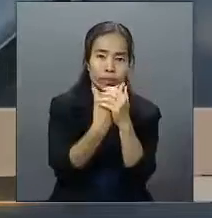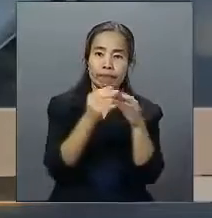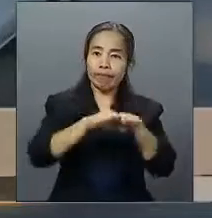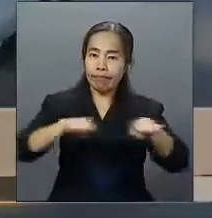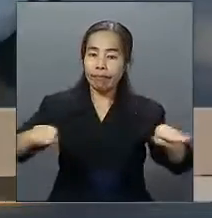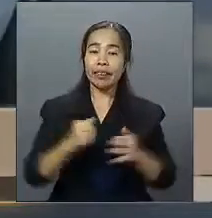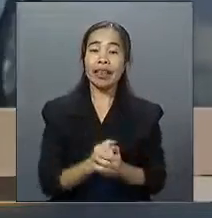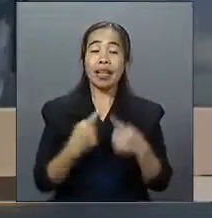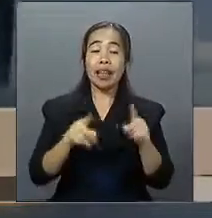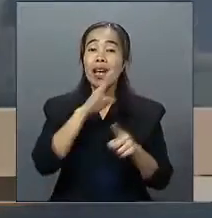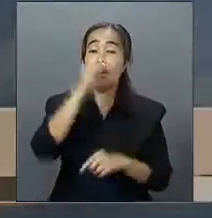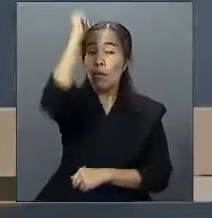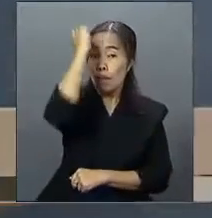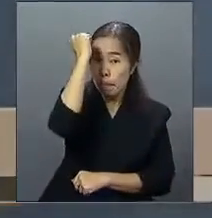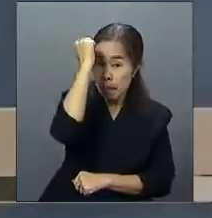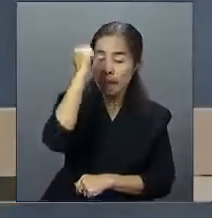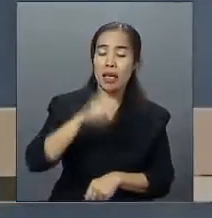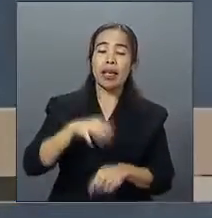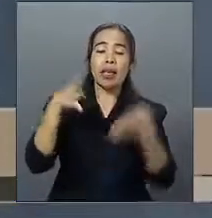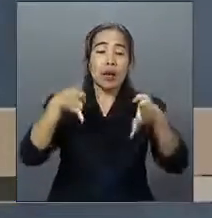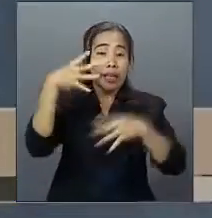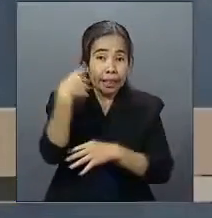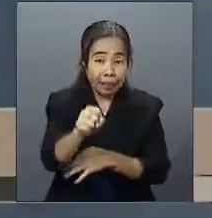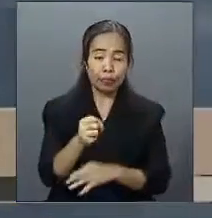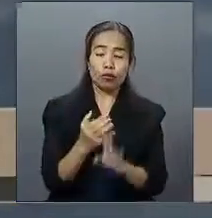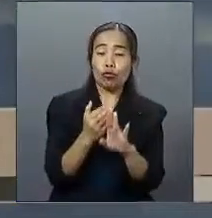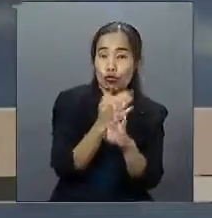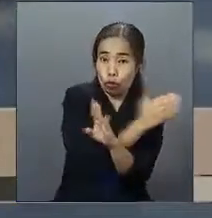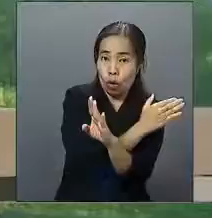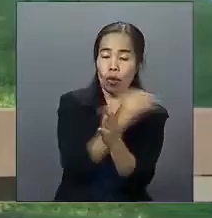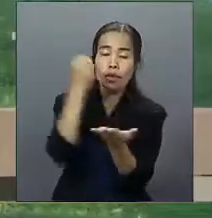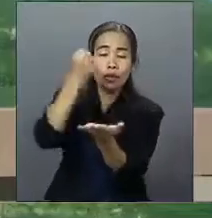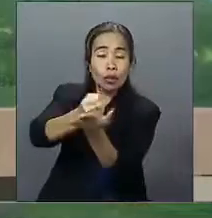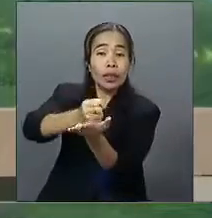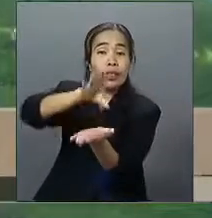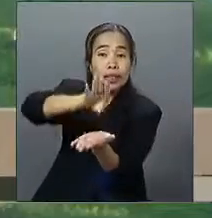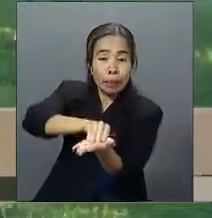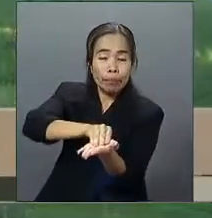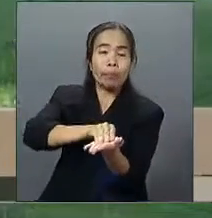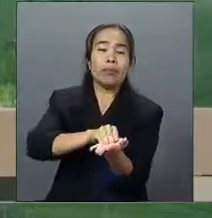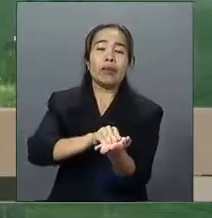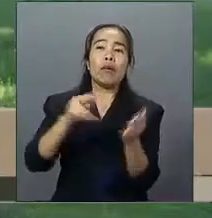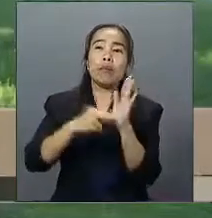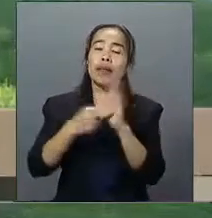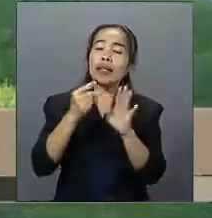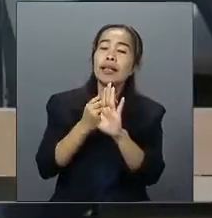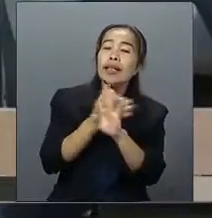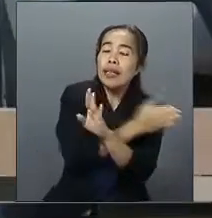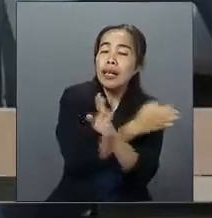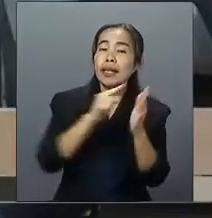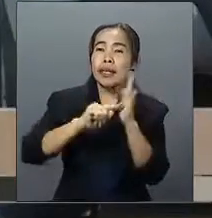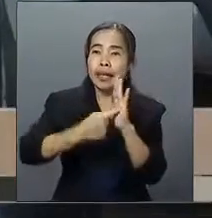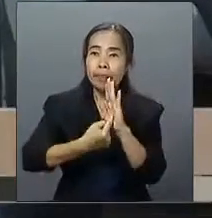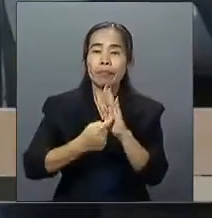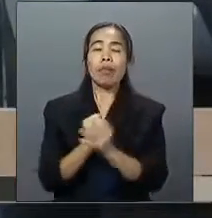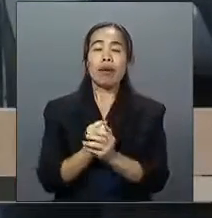ำหรับรถโดยสารและรถบรรทุกที่จดทะเบียนก่อนวันที่ประกาศมีผลบังคับใช้กำหนดระยะเวลาให้ผู้ประกอบการขนส่งมีเวลา